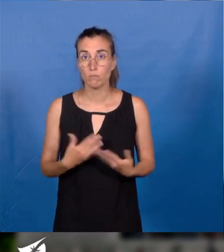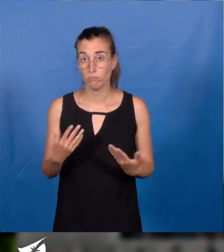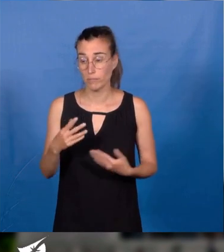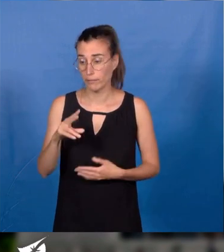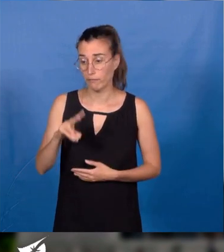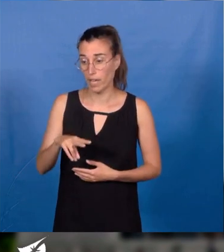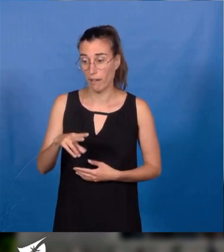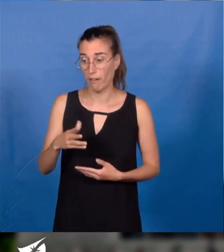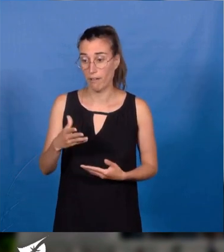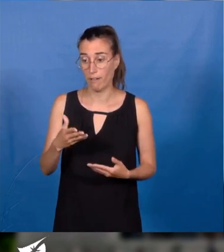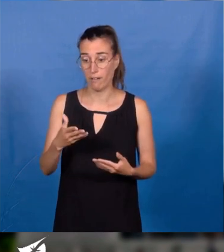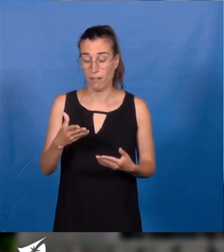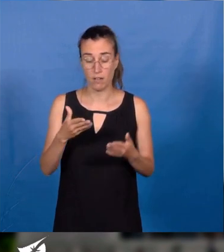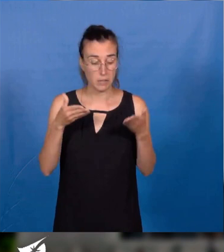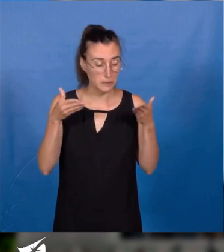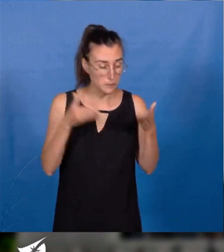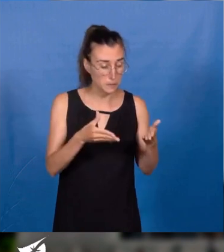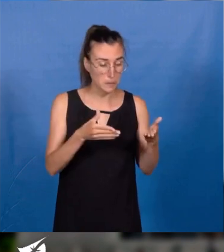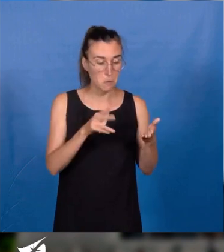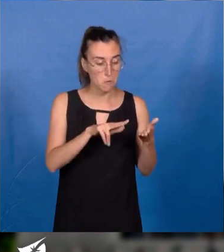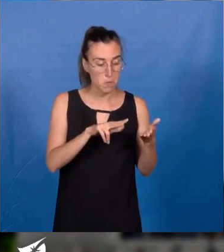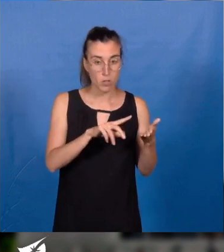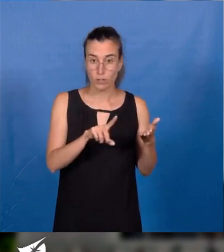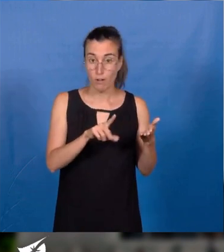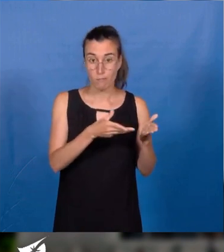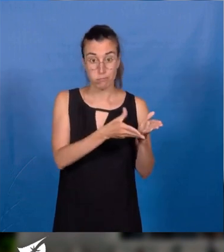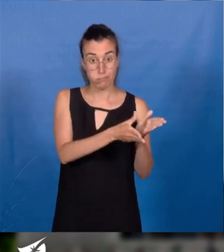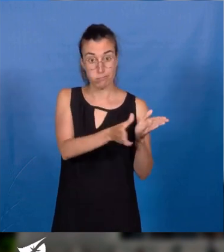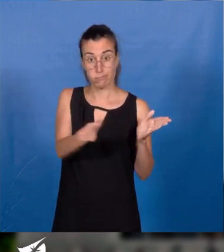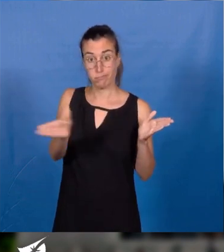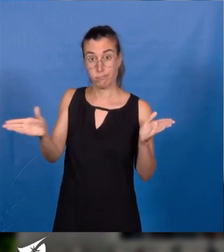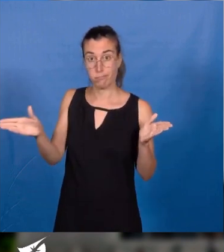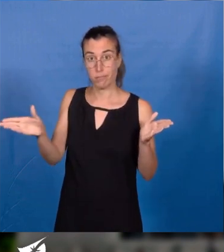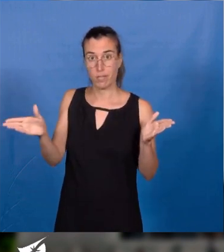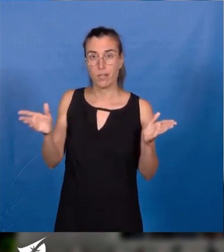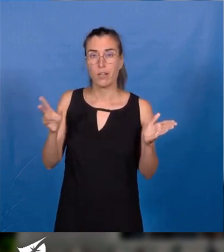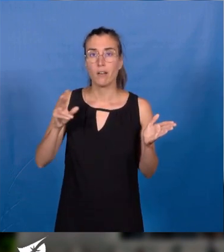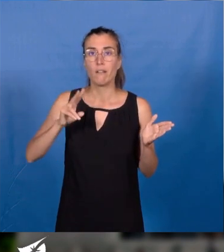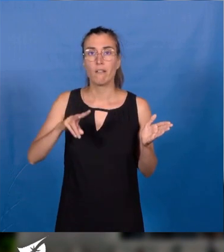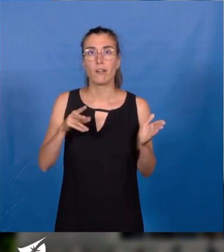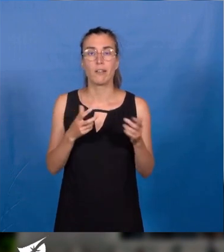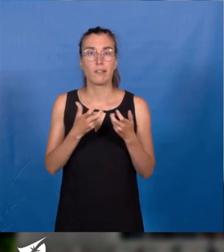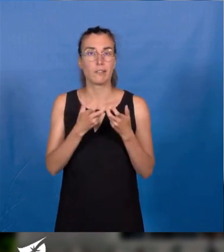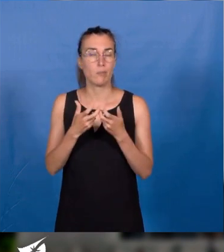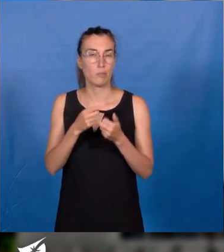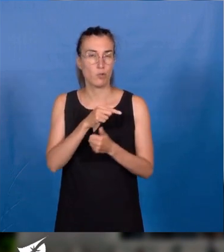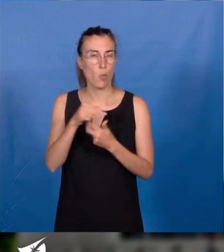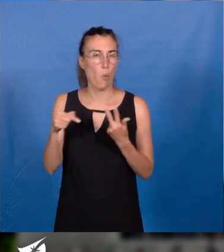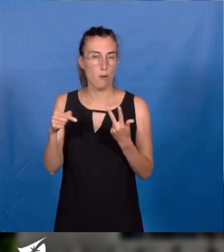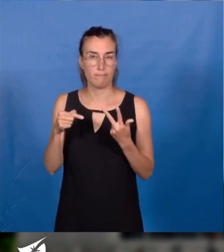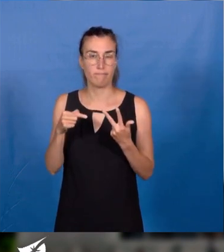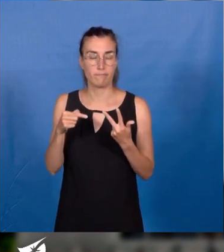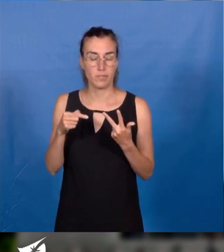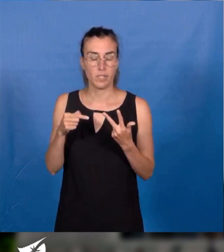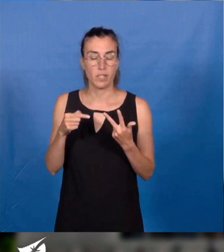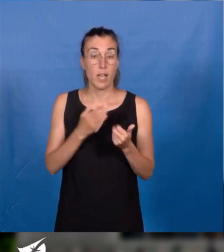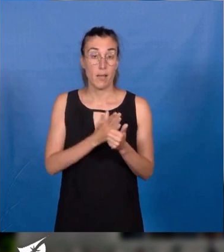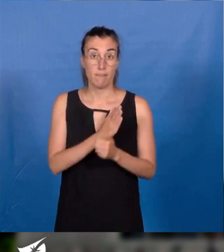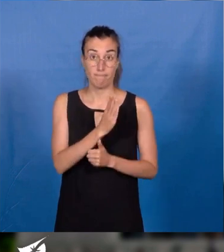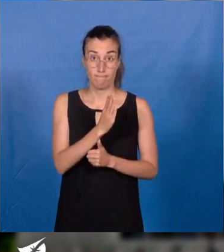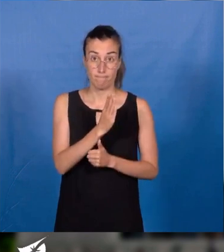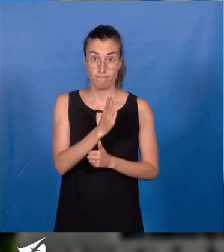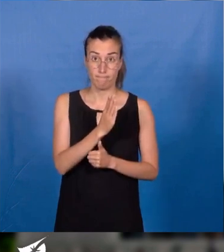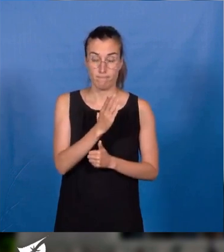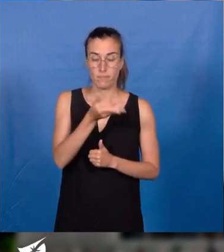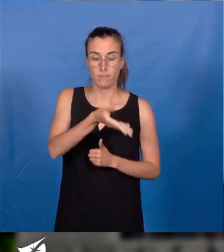ici, et je voudrais revenir sur 3 exemples. Le premier, c'est celui du développement